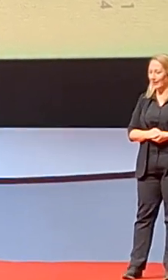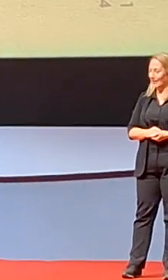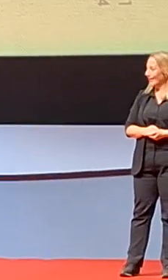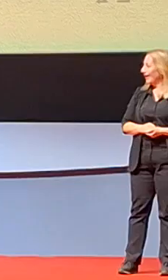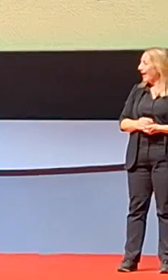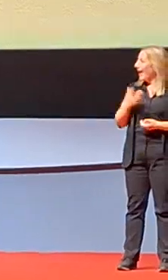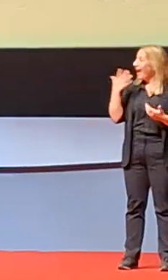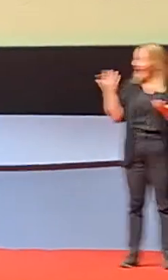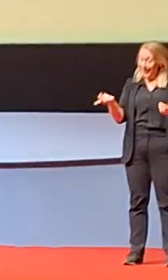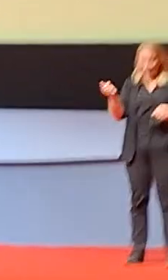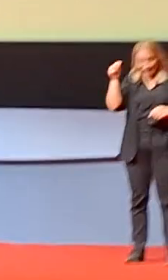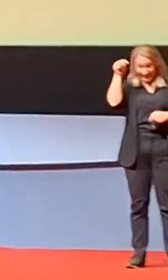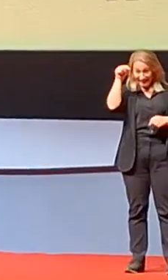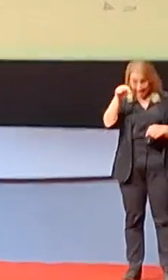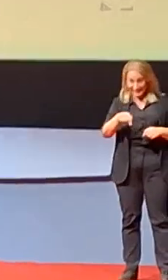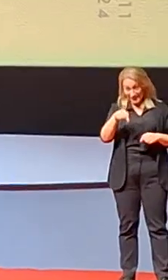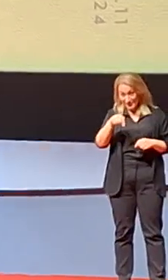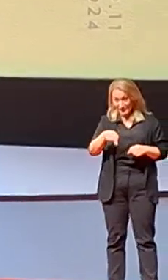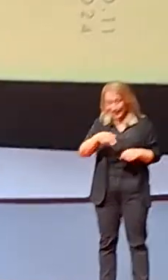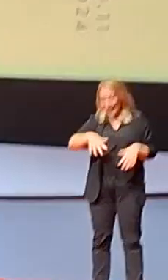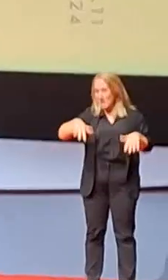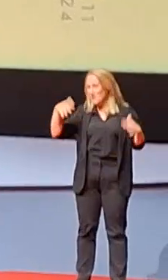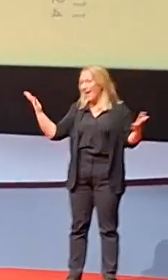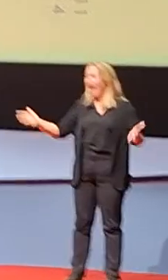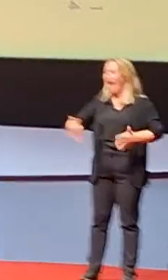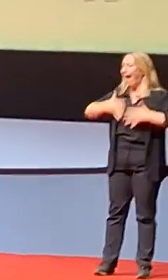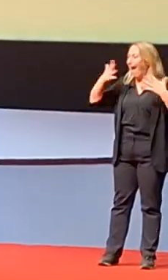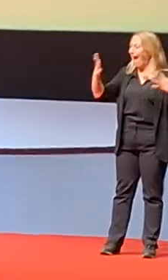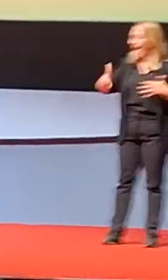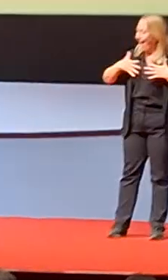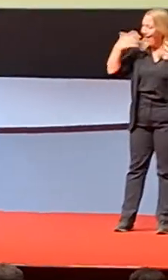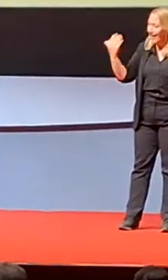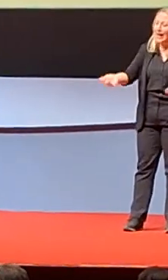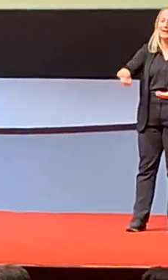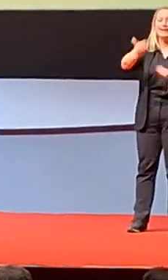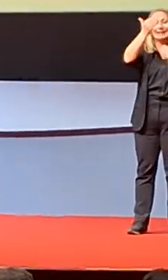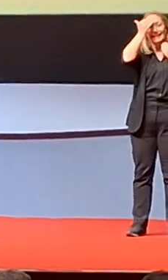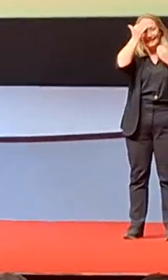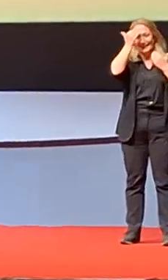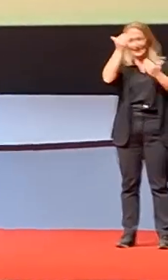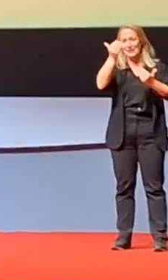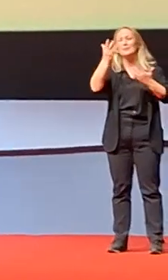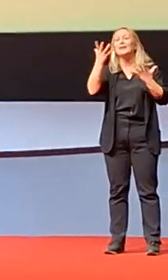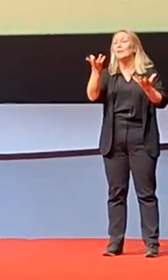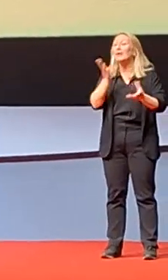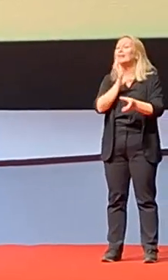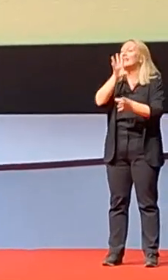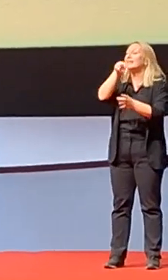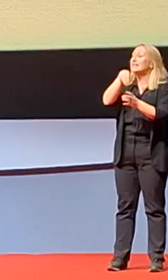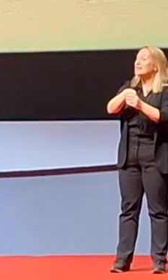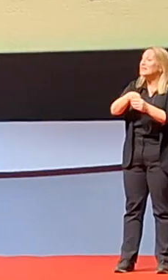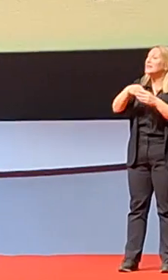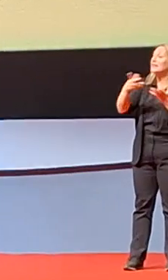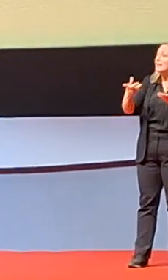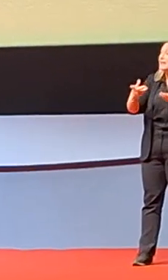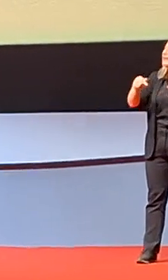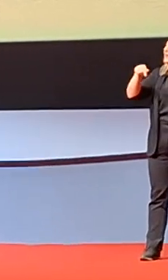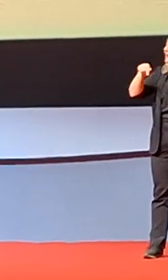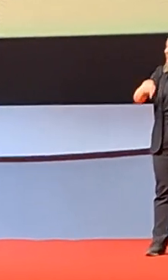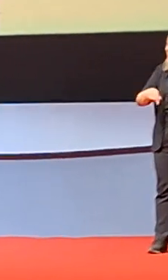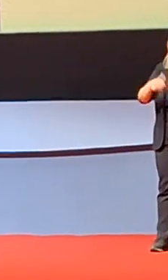Όμως σήμερα είναι πραγματικά ιδιαίτερη και η χαρά μου, αλλά και η τιμή να συμμετέχω στο ξεκίνημα